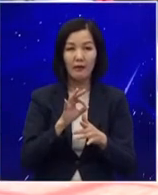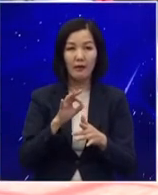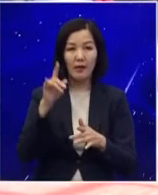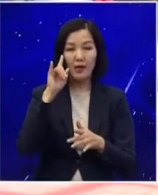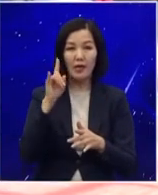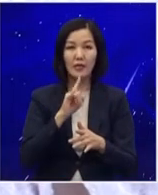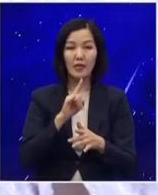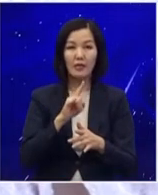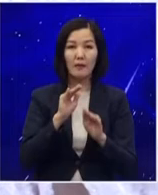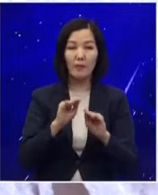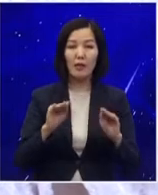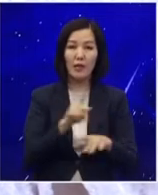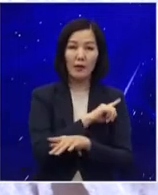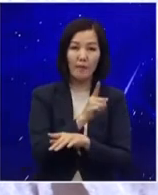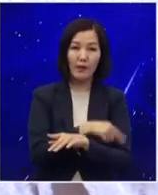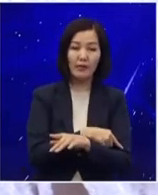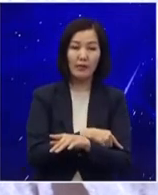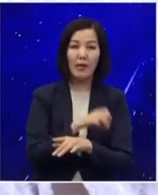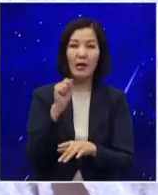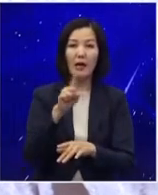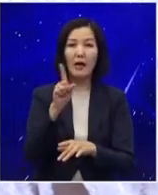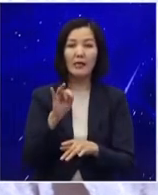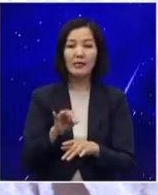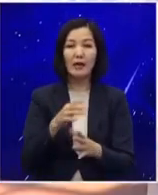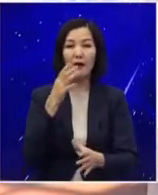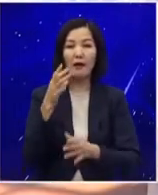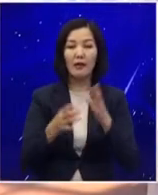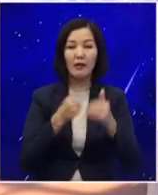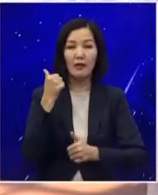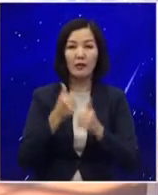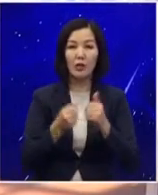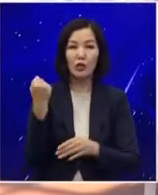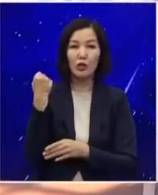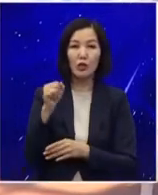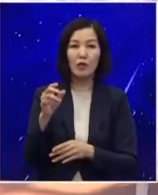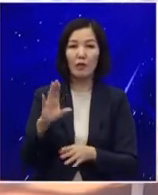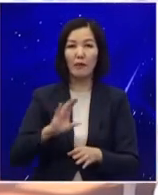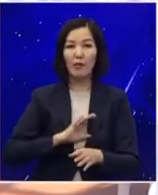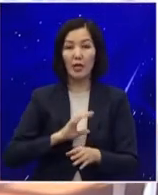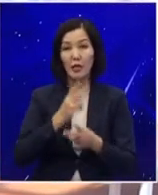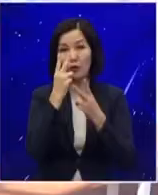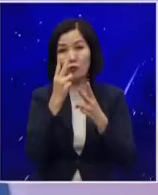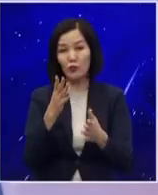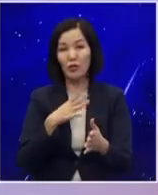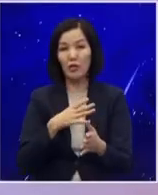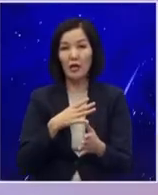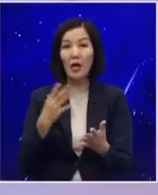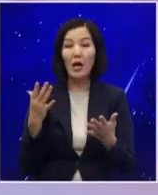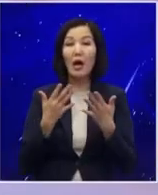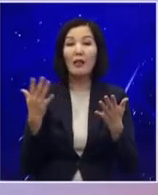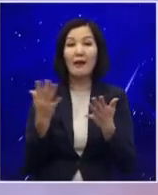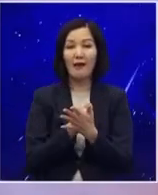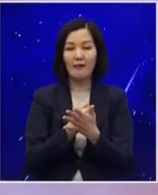күші мықты ғой қазақтың. Әбдуәли Тастанов Азия біріншілігі мен халықаралық турнирлерден жеңіп алған медальдарын ала келген. Оған қалай ие болғанын